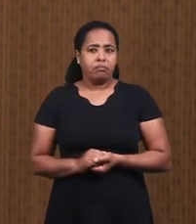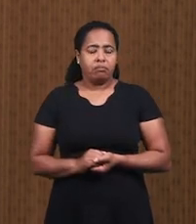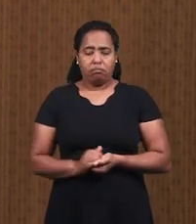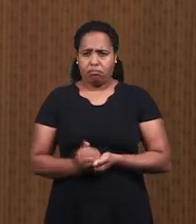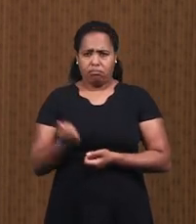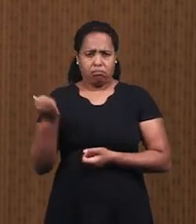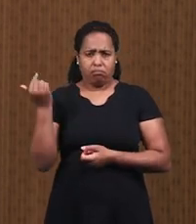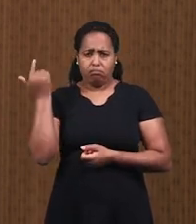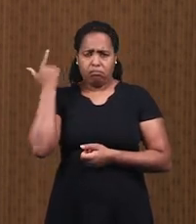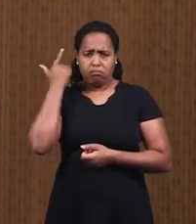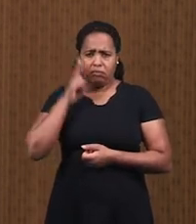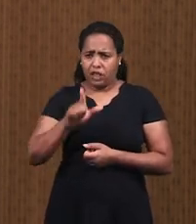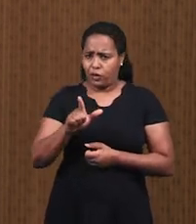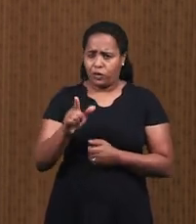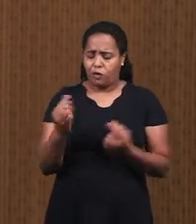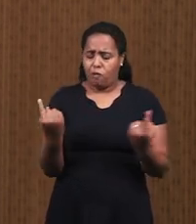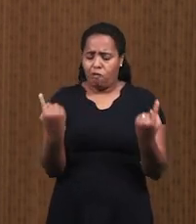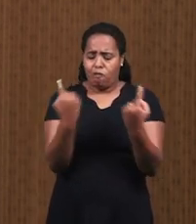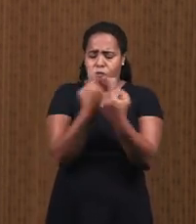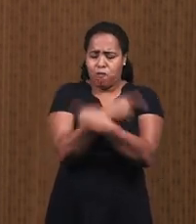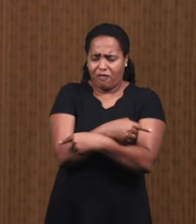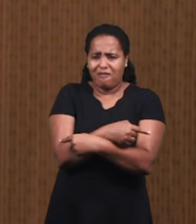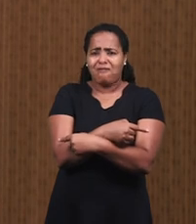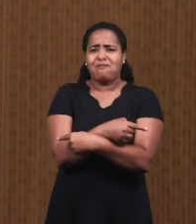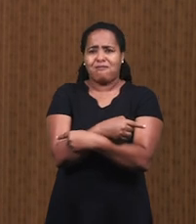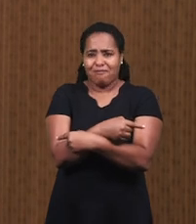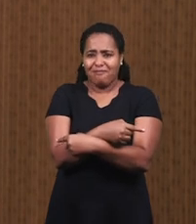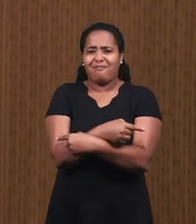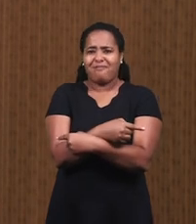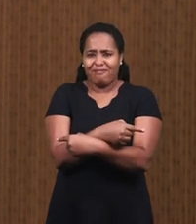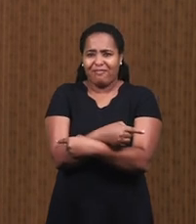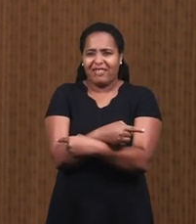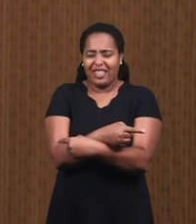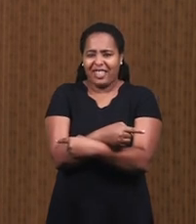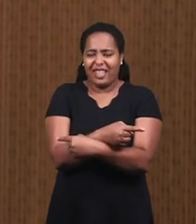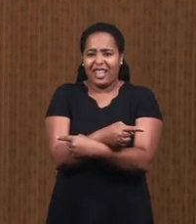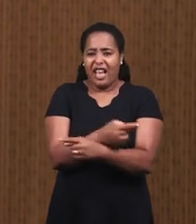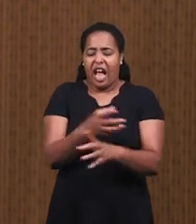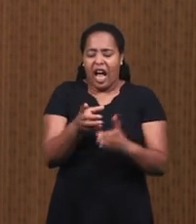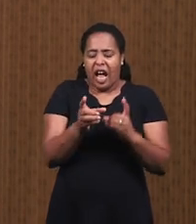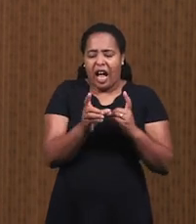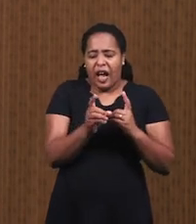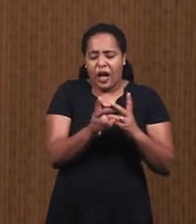сделать? Он не смог. Он пытался